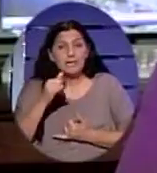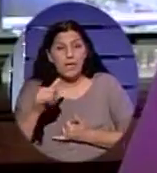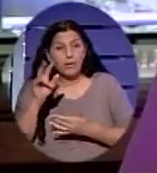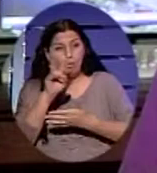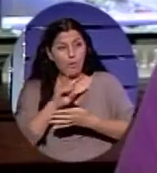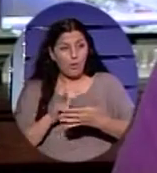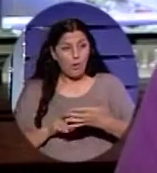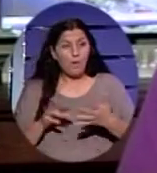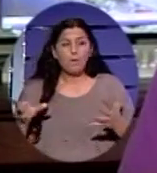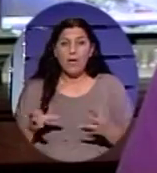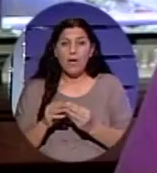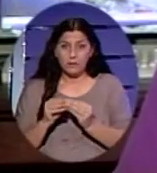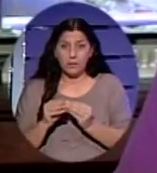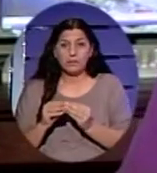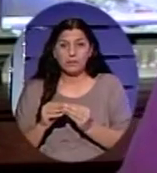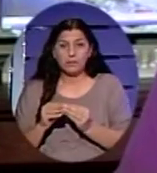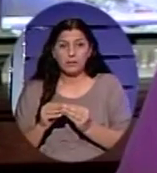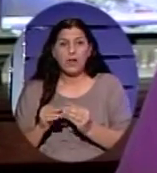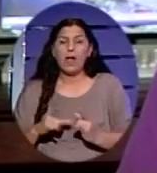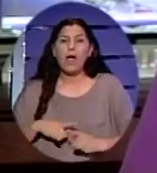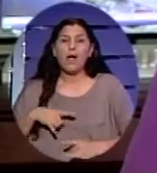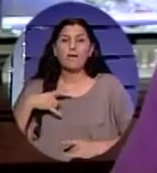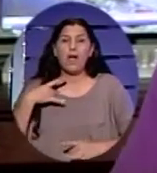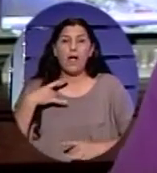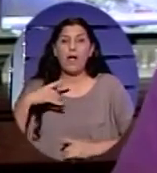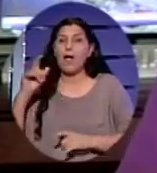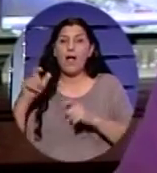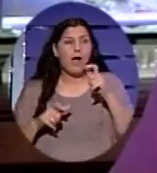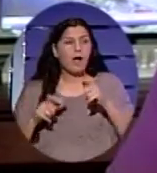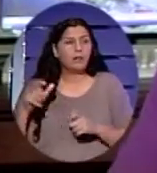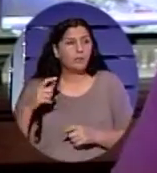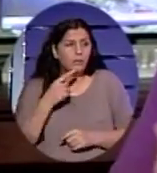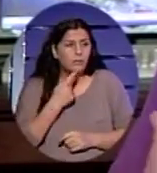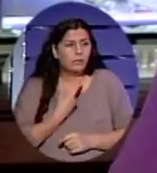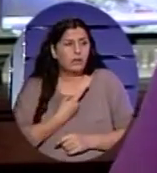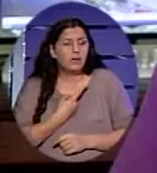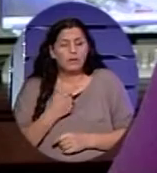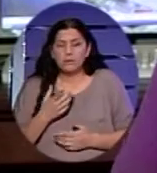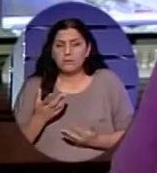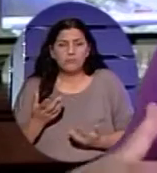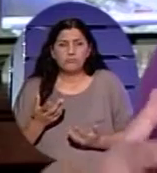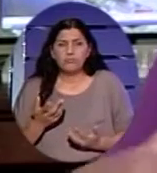והוא עובר יחד איתי וחווה, אנשים אמרו, שמע,